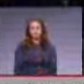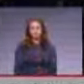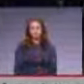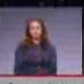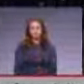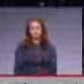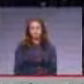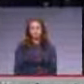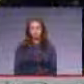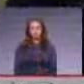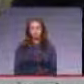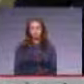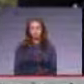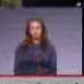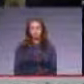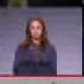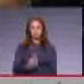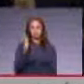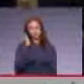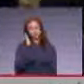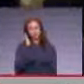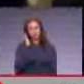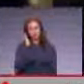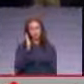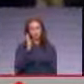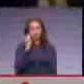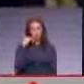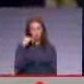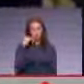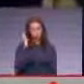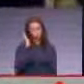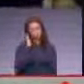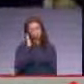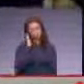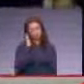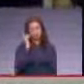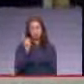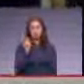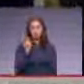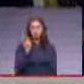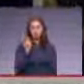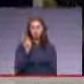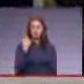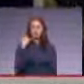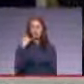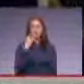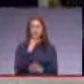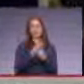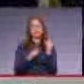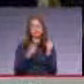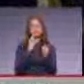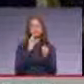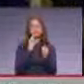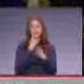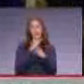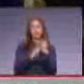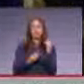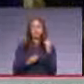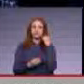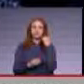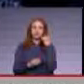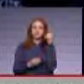انا عايزه اعرف. هتحطي نمره مين؟ مين اول نمره هتحطيها؟ احمد اللي